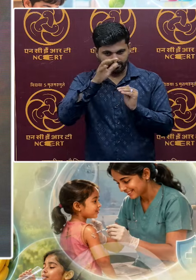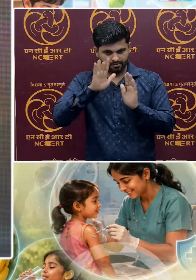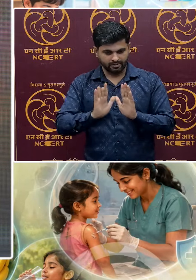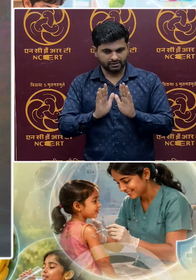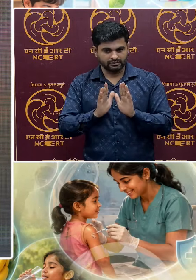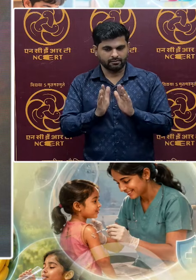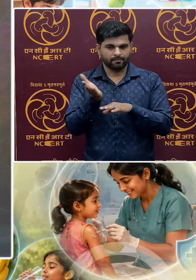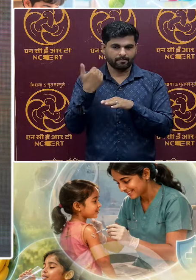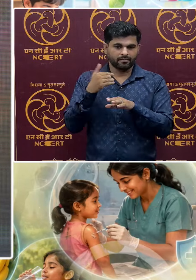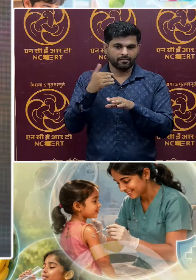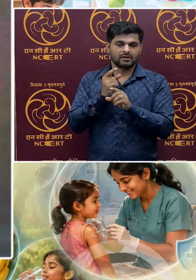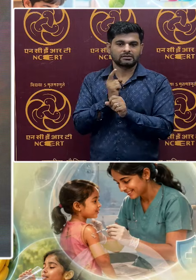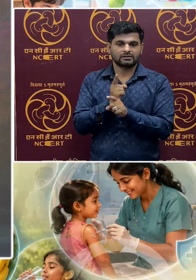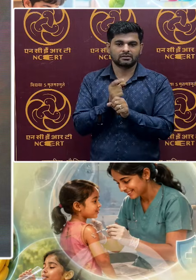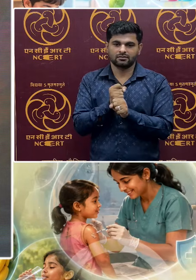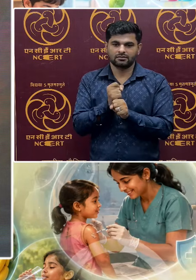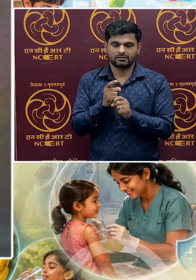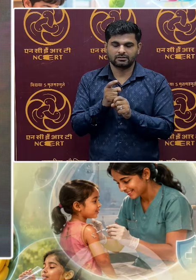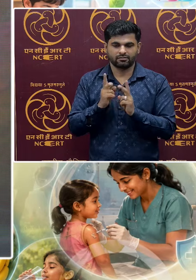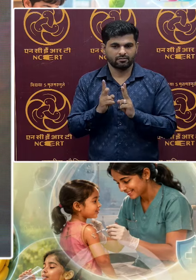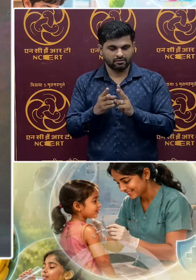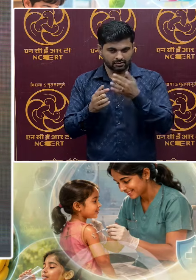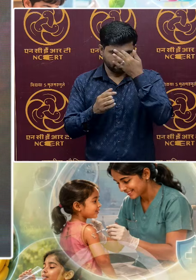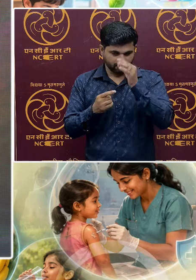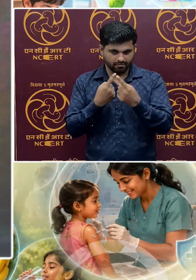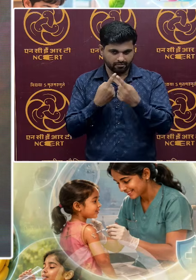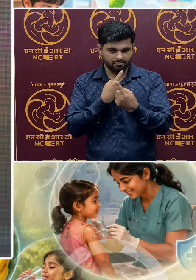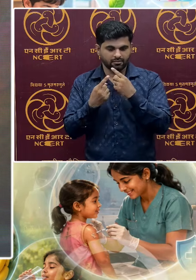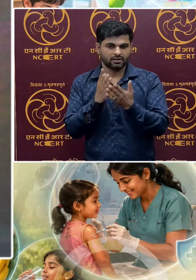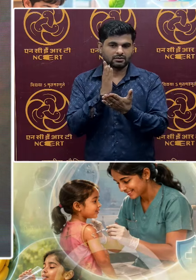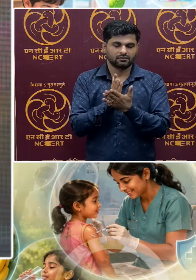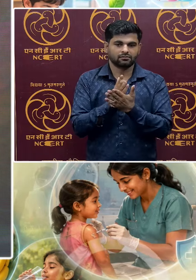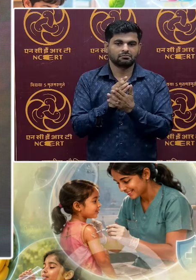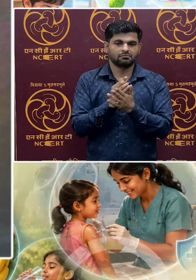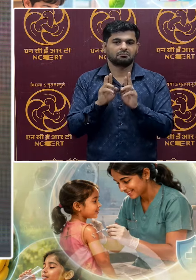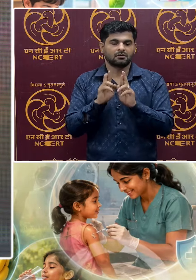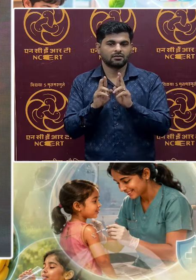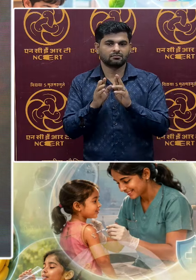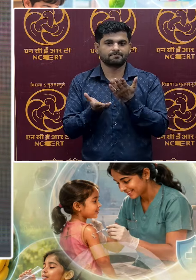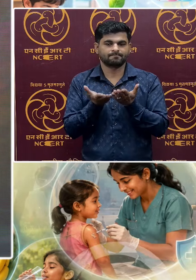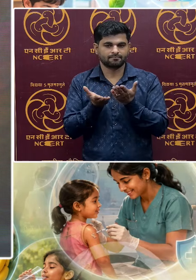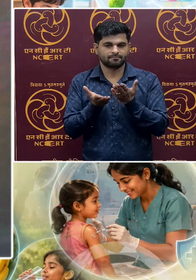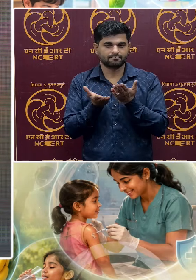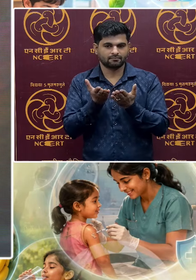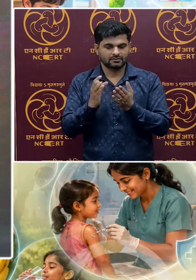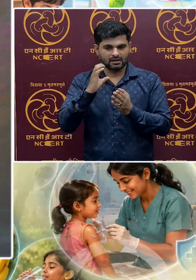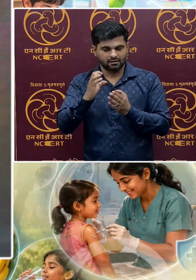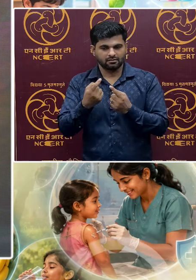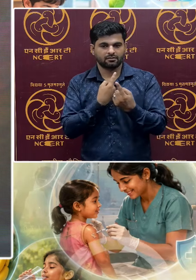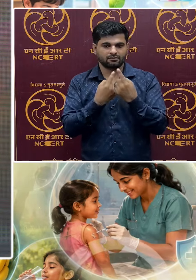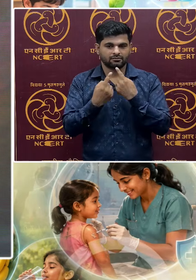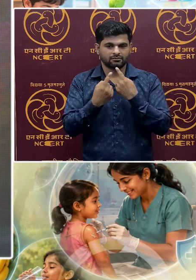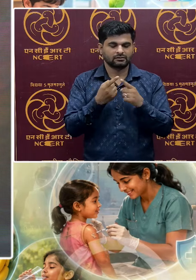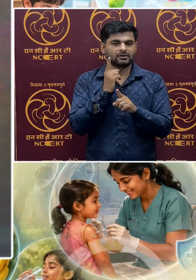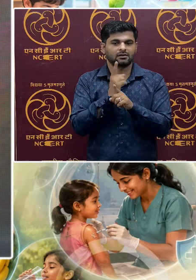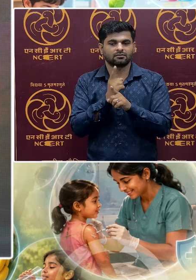जेन्युइन प्रॉब्लम्स हैं, वो बात नहीं कर पा रहे हैं, तो मे बी अगर किसी काउंसलर से बात करके या किसी